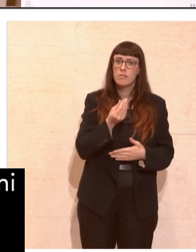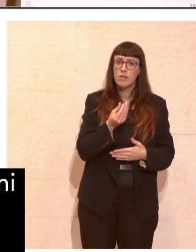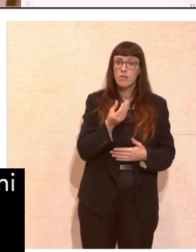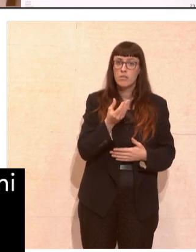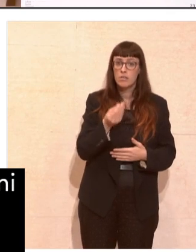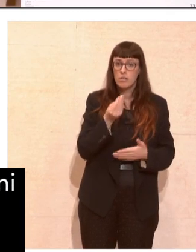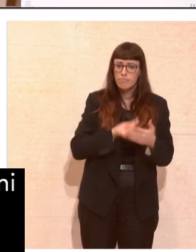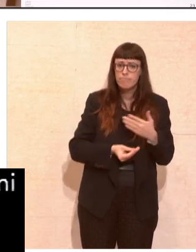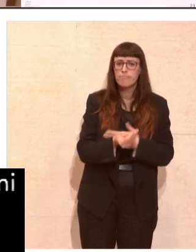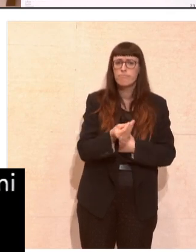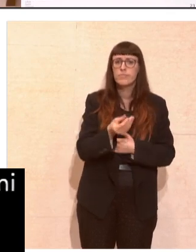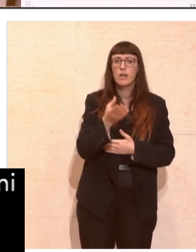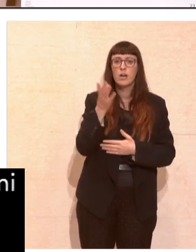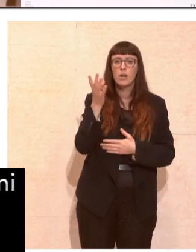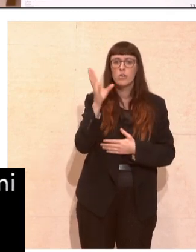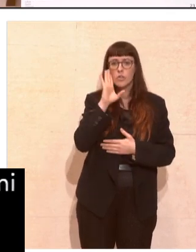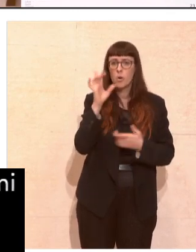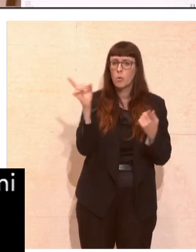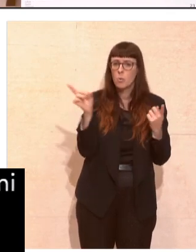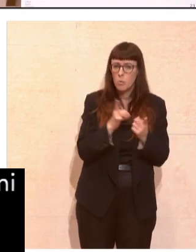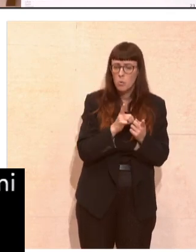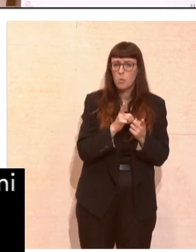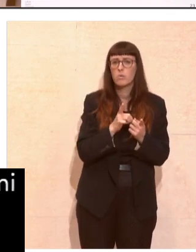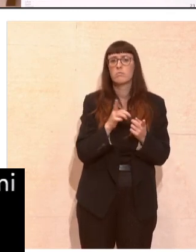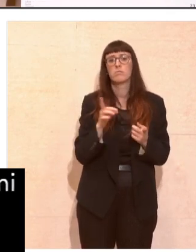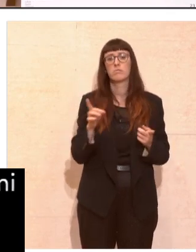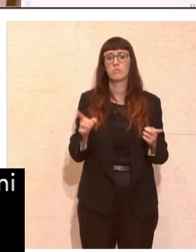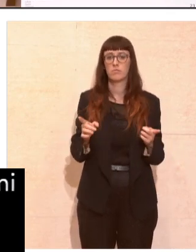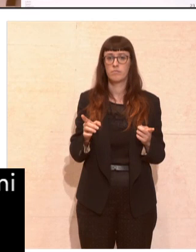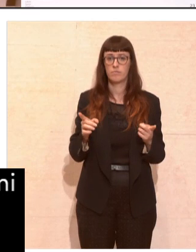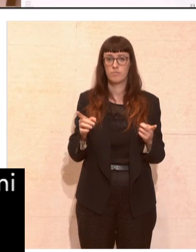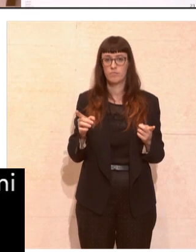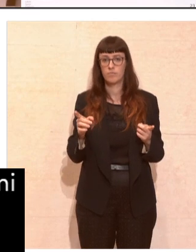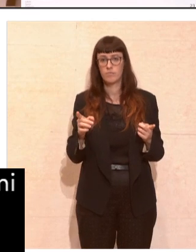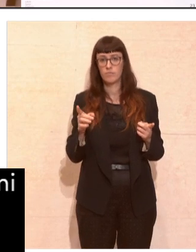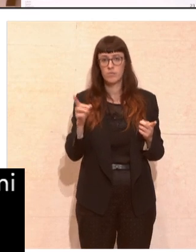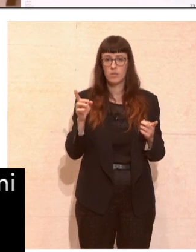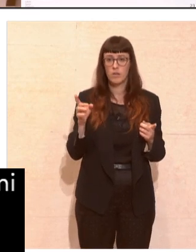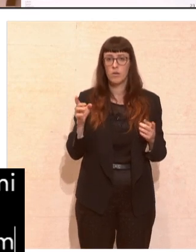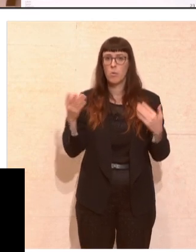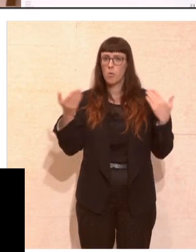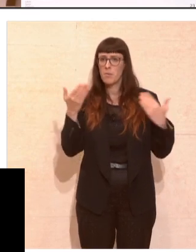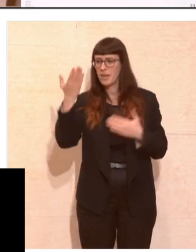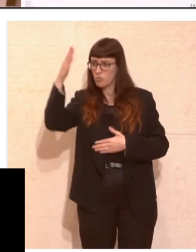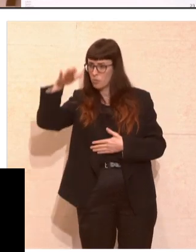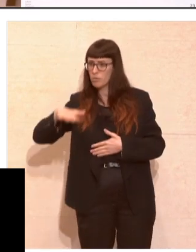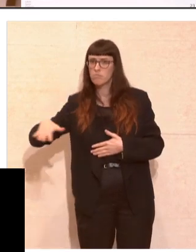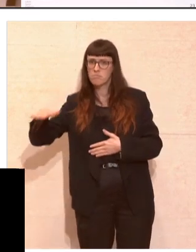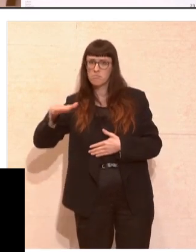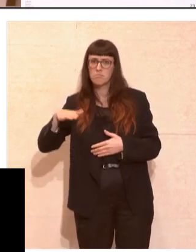la durée de courte durée de sommeil comparativement aux autres qui sont notre catégorie de référence, on voit qu'ils